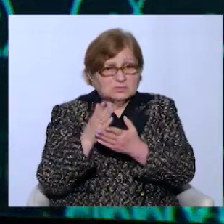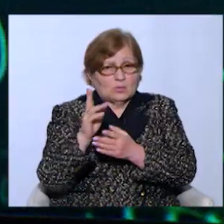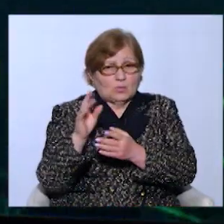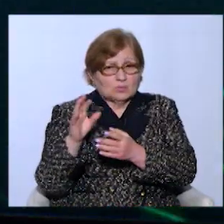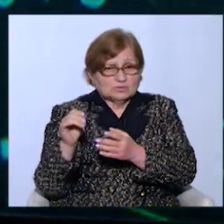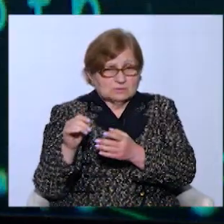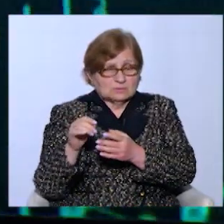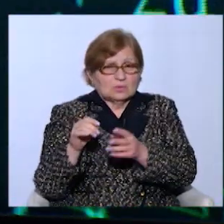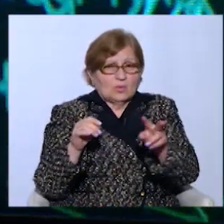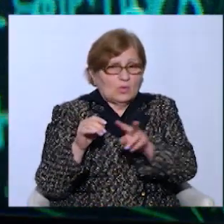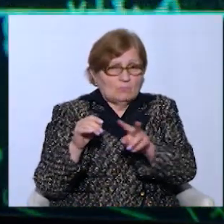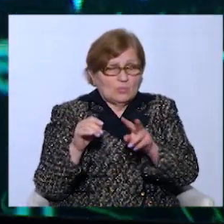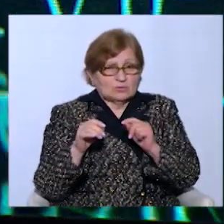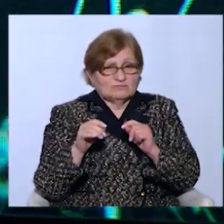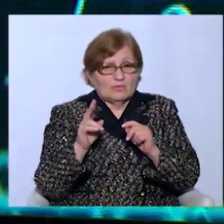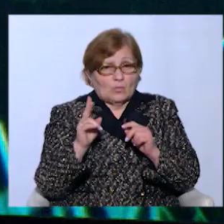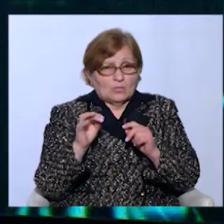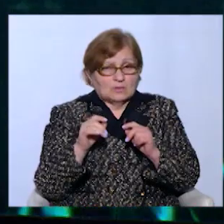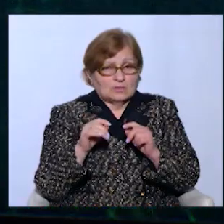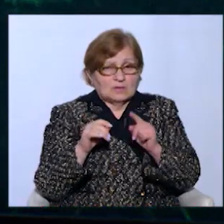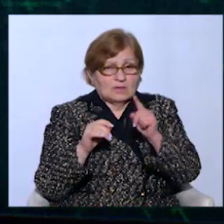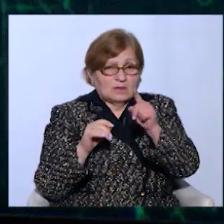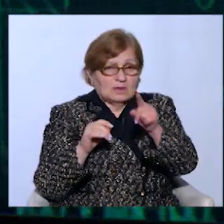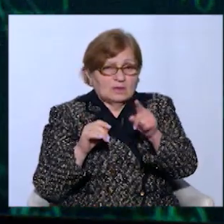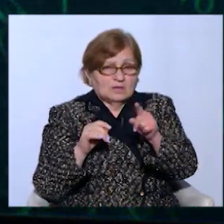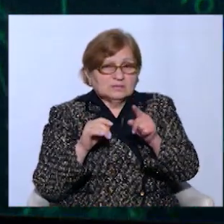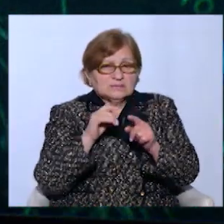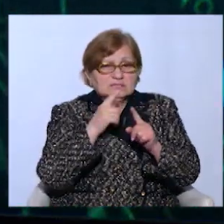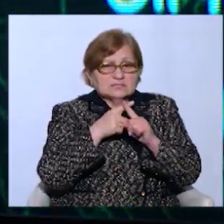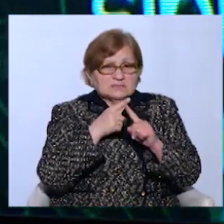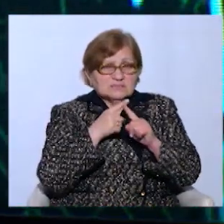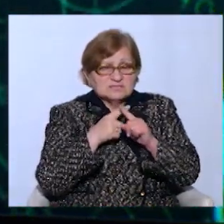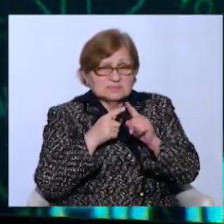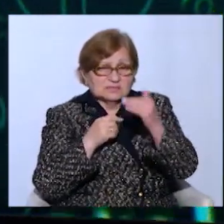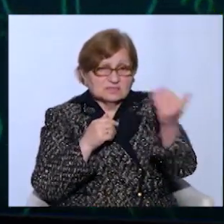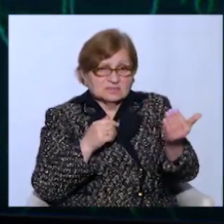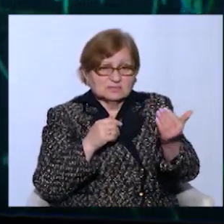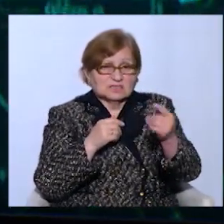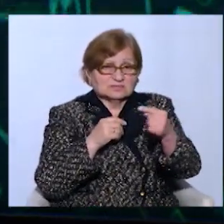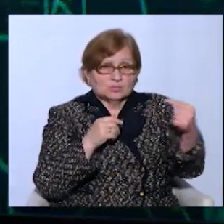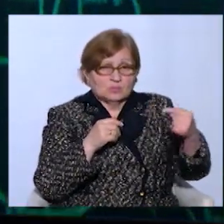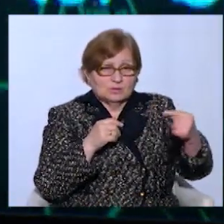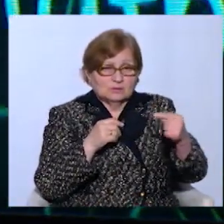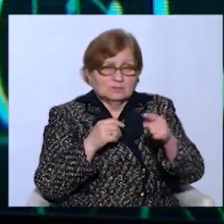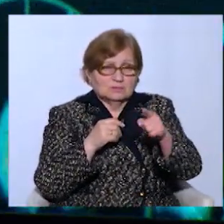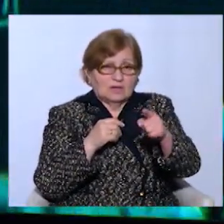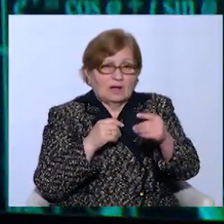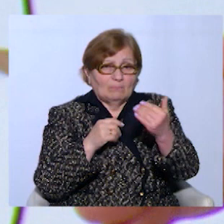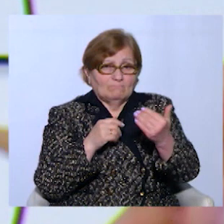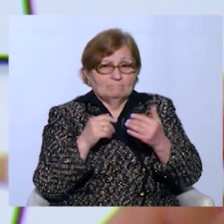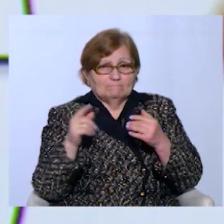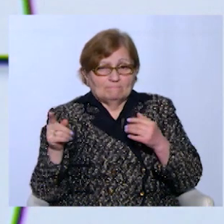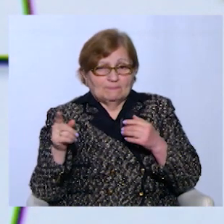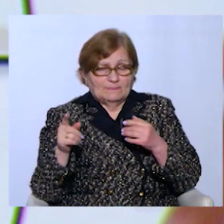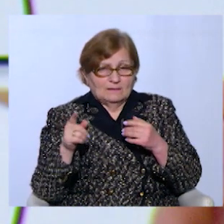ეს სიგრძეს არის კოსინუსი, მაგრამ x ღერძზე არის და შესაბამისად არის უარყოფით მიმართულების. შესაბამისად აი ეს ამ წერტილის კოორდინატა, თუ ამ